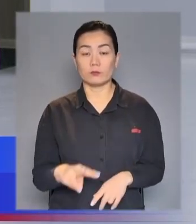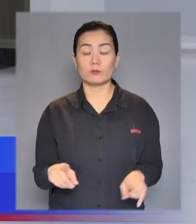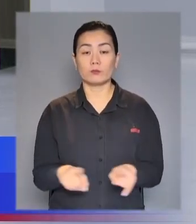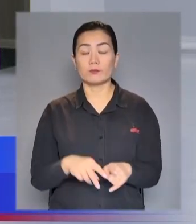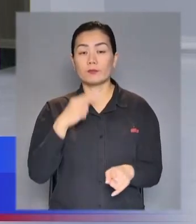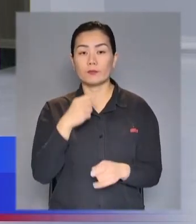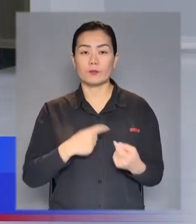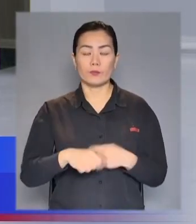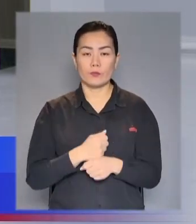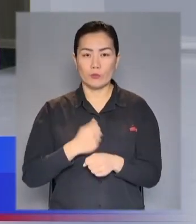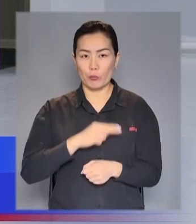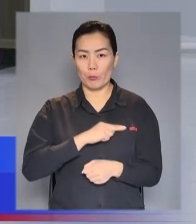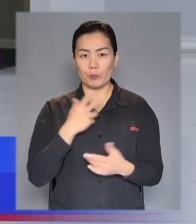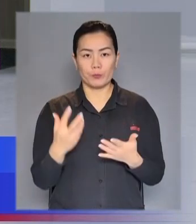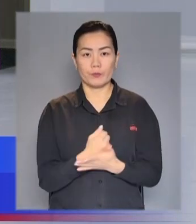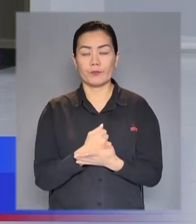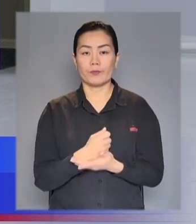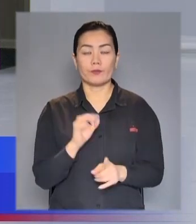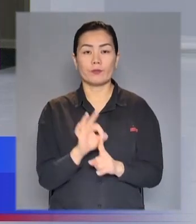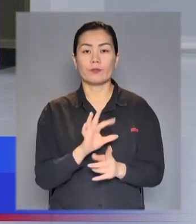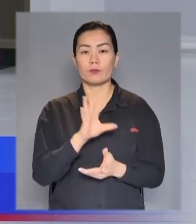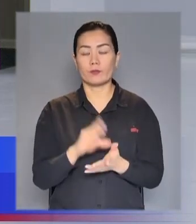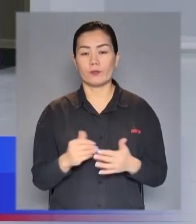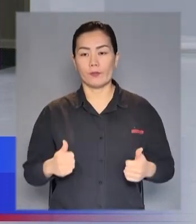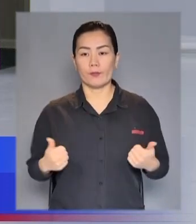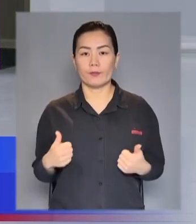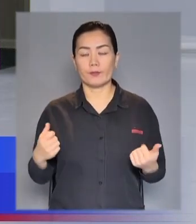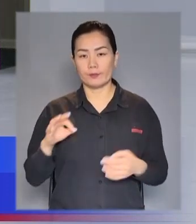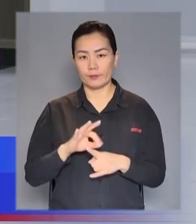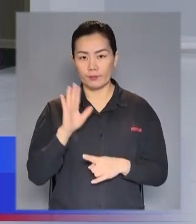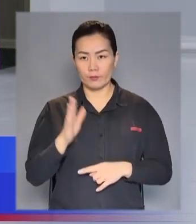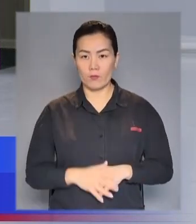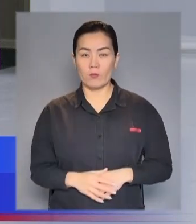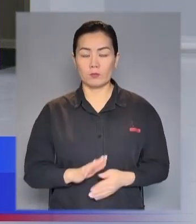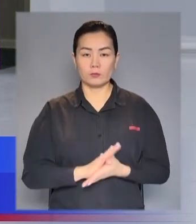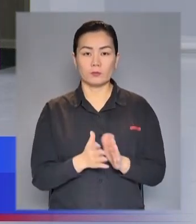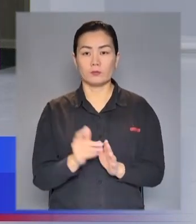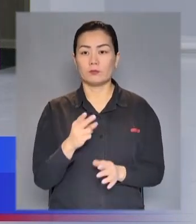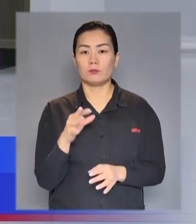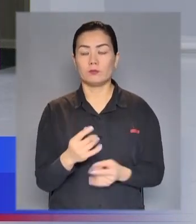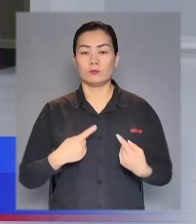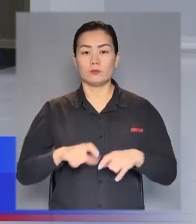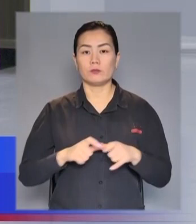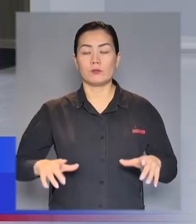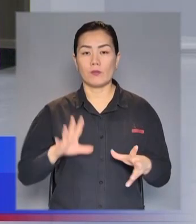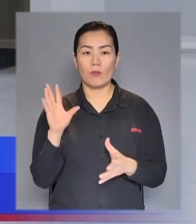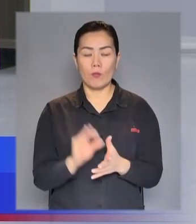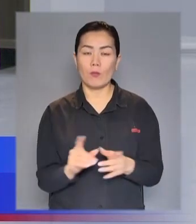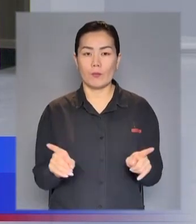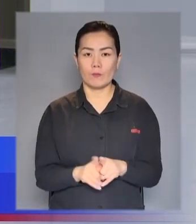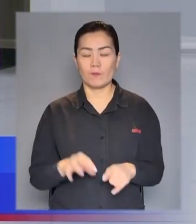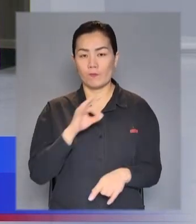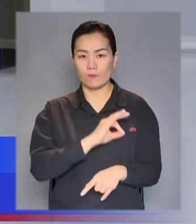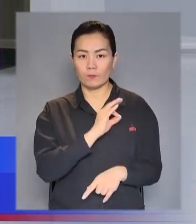Однако в качестве предпосылок для достижения поставленных целей мы ставим перед собой цель – наладить экосистему в наших школах. Одним